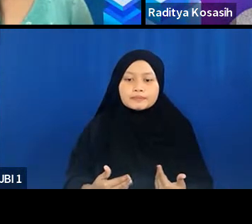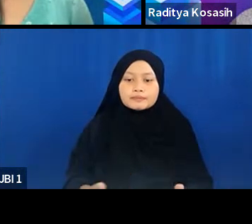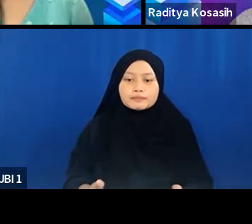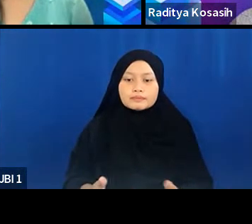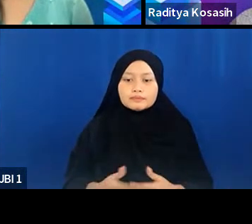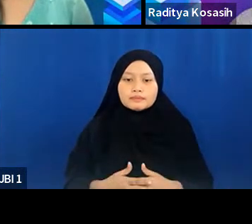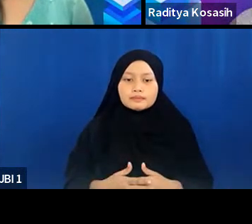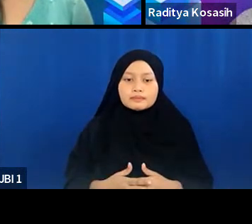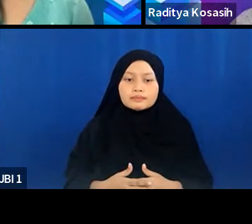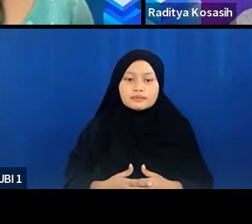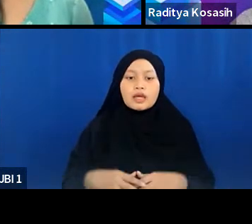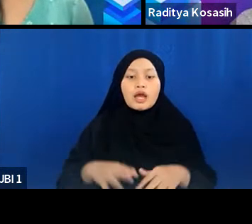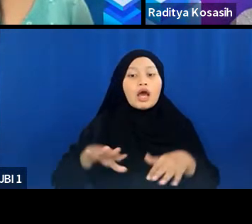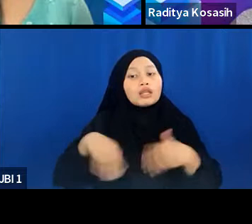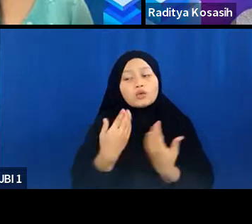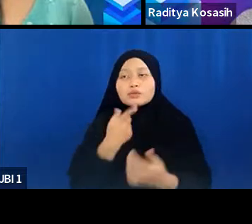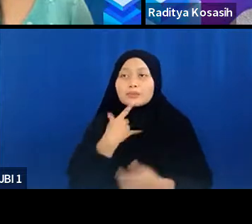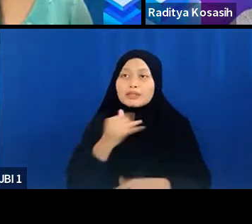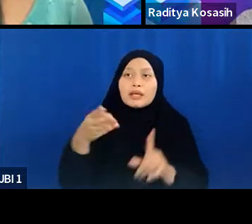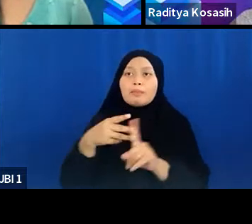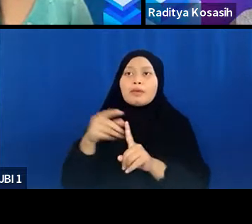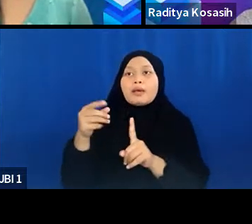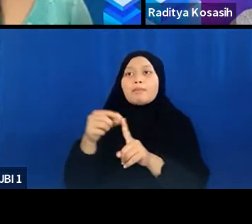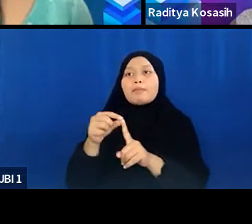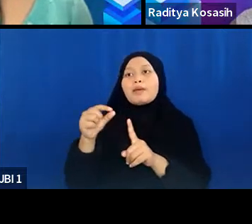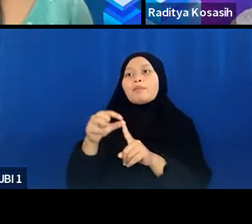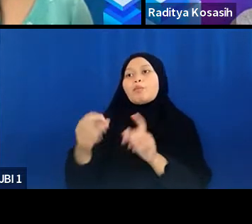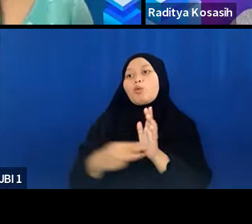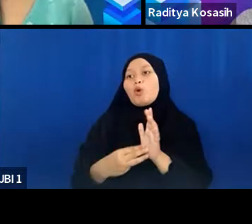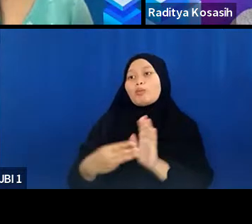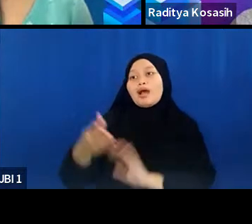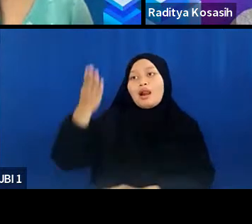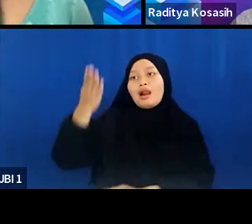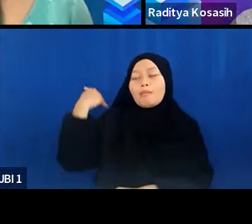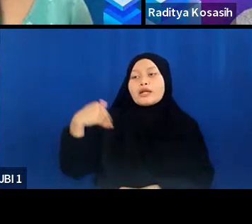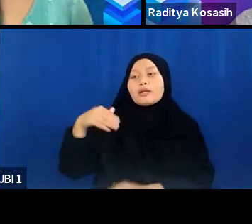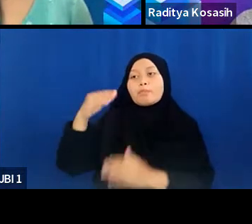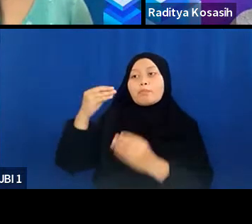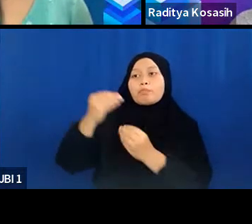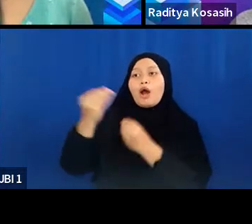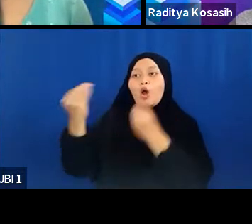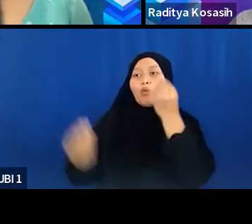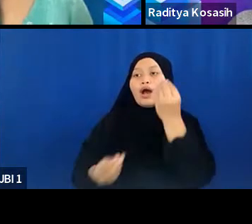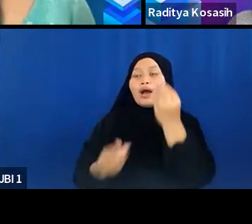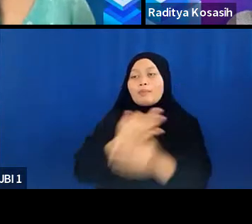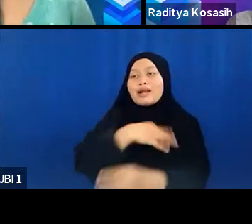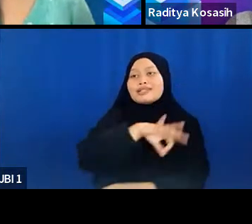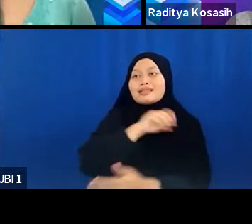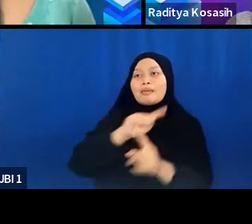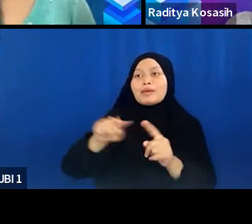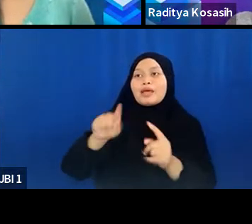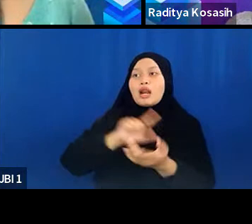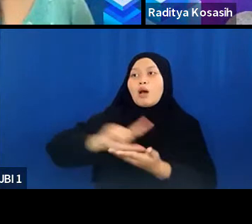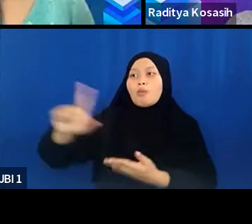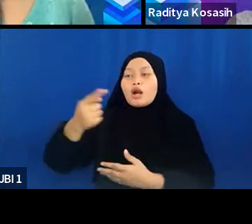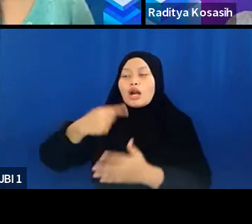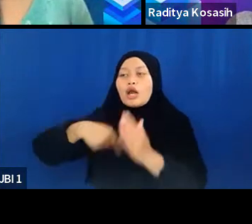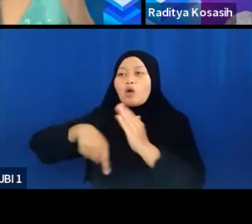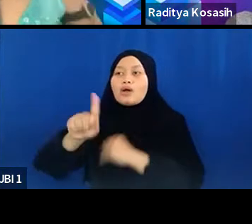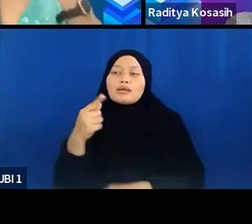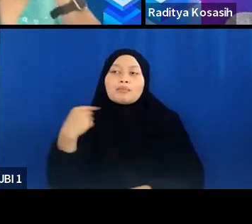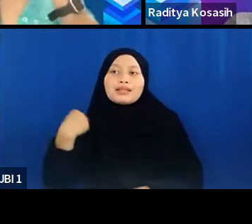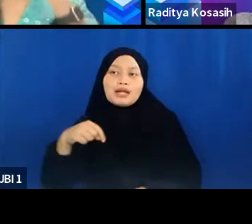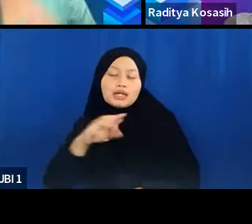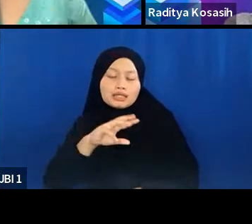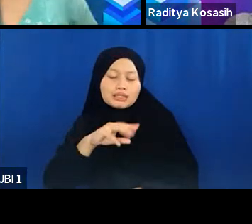jadi pun yang lama mamanya Polsek dibawa kesini tapi melaporkannya melalui Kementerian Kesehatan itu kan ada ada opsi yang dipilih oleh